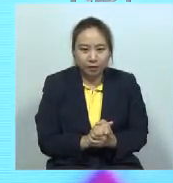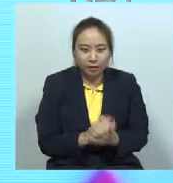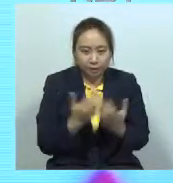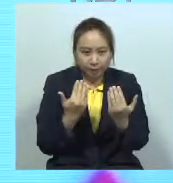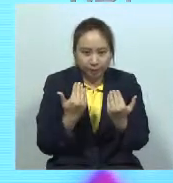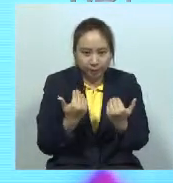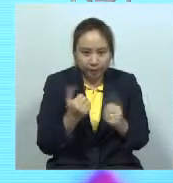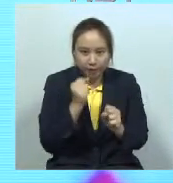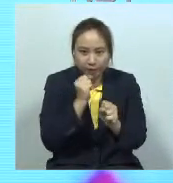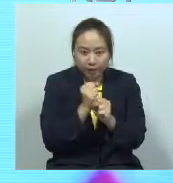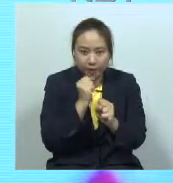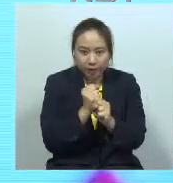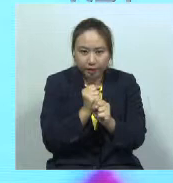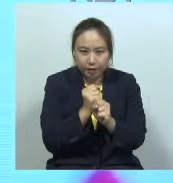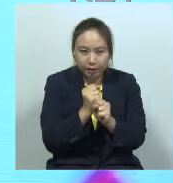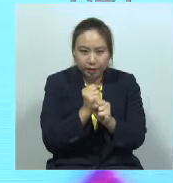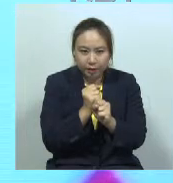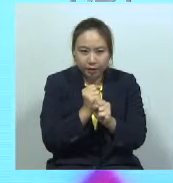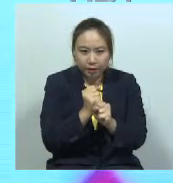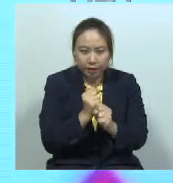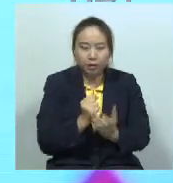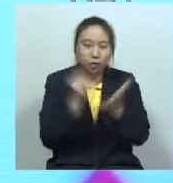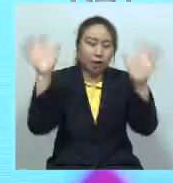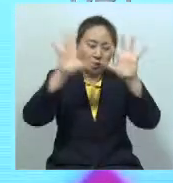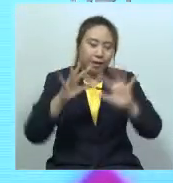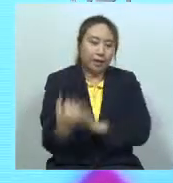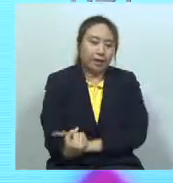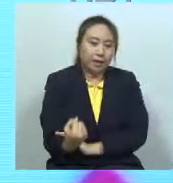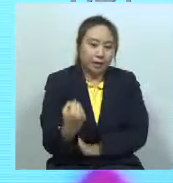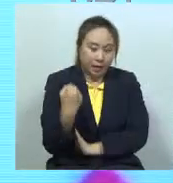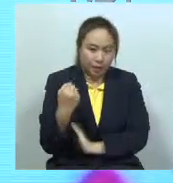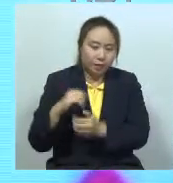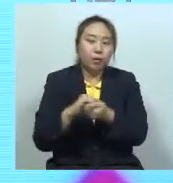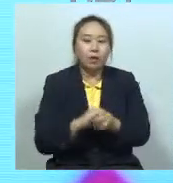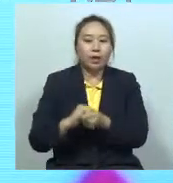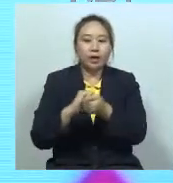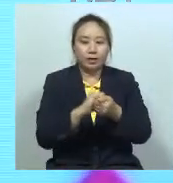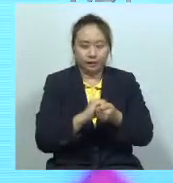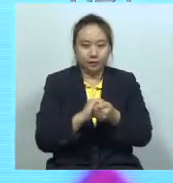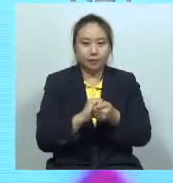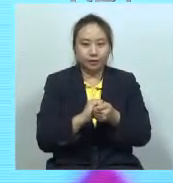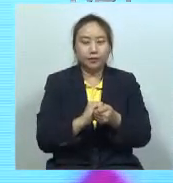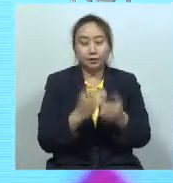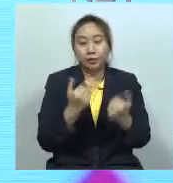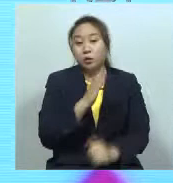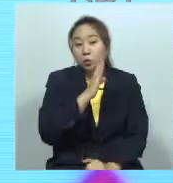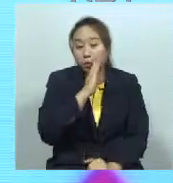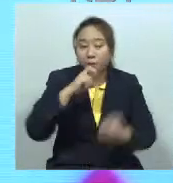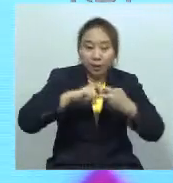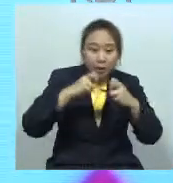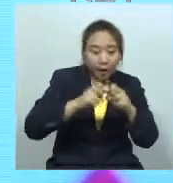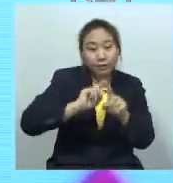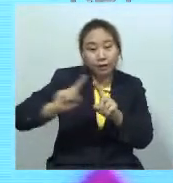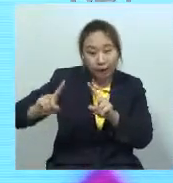ก็เพื่อให้อาเซียนของเรานั้นแข็งแกร่งนะด้วยความร่วมมือระหว่างกันถ้าเราเผชิญสถานการณ์ใดสถาน